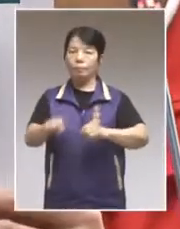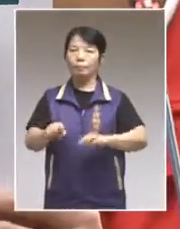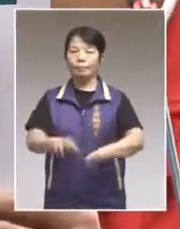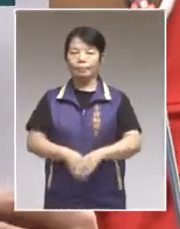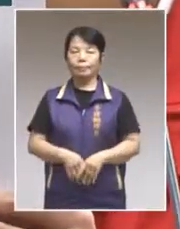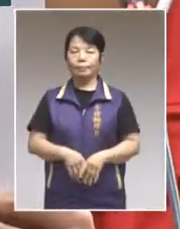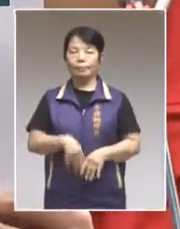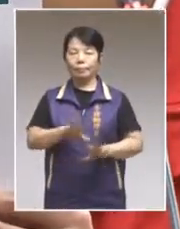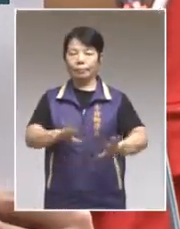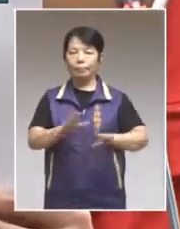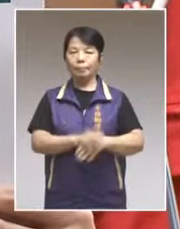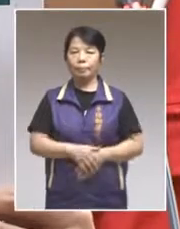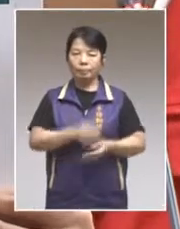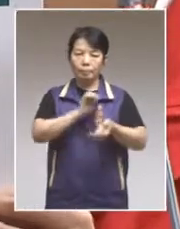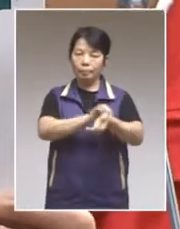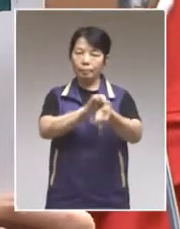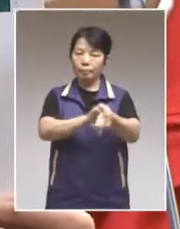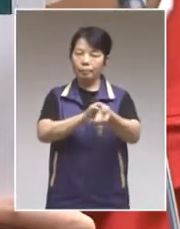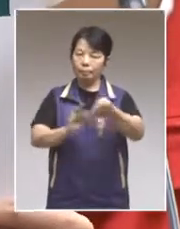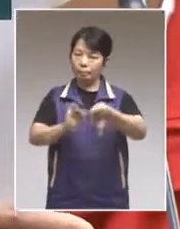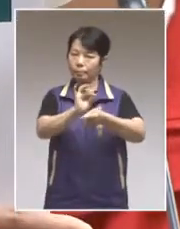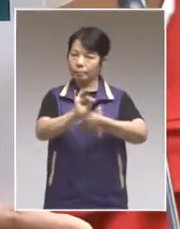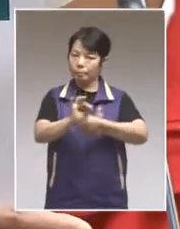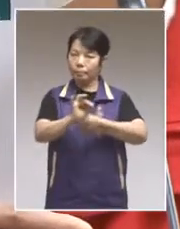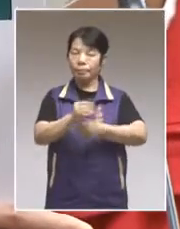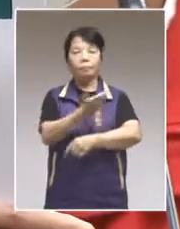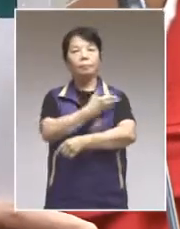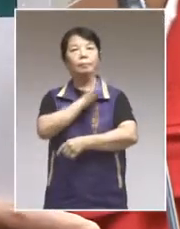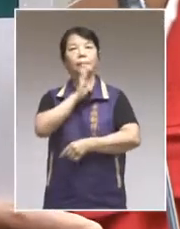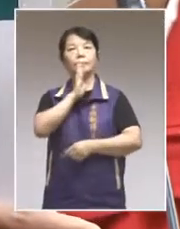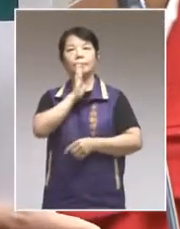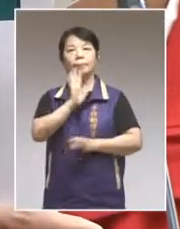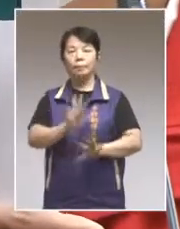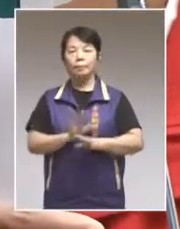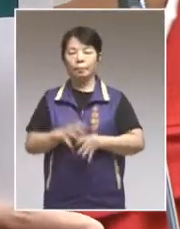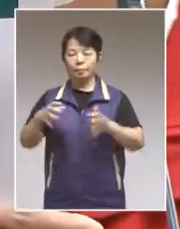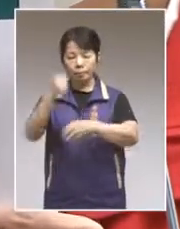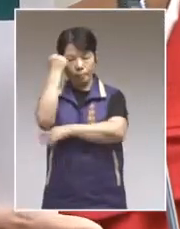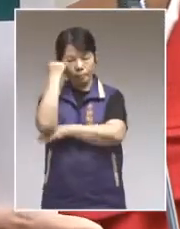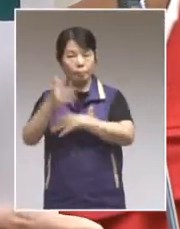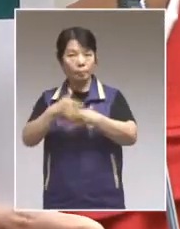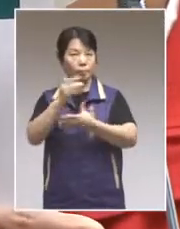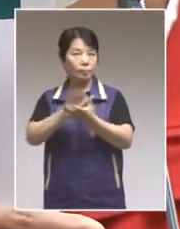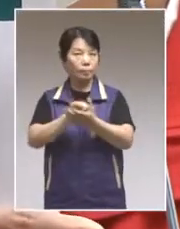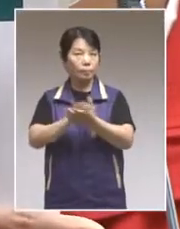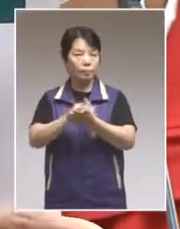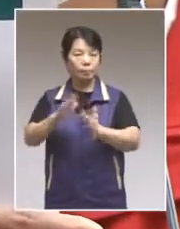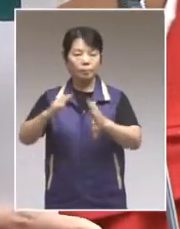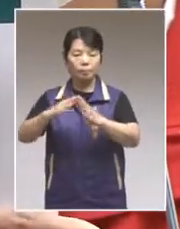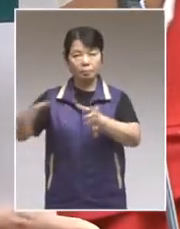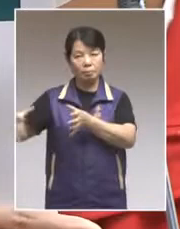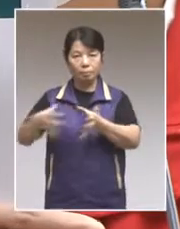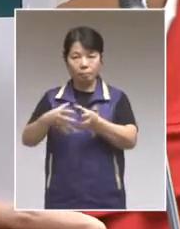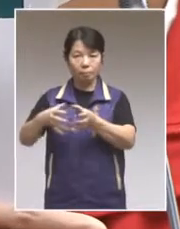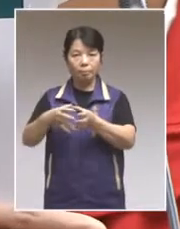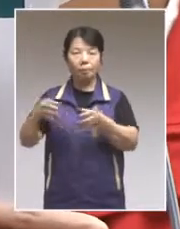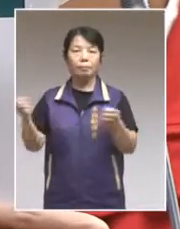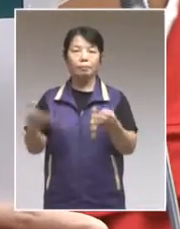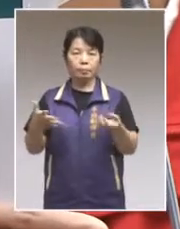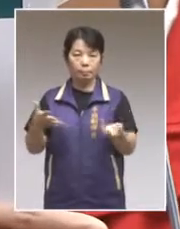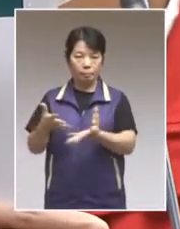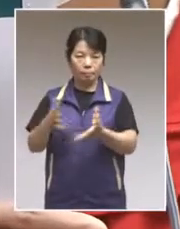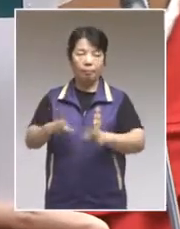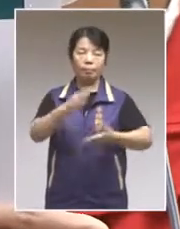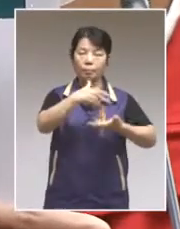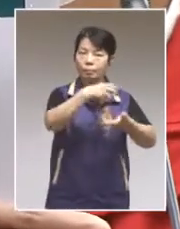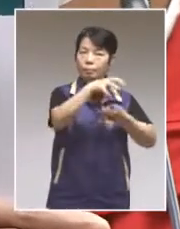出来说，因症就医的比例，不管是这个同住的亲友的家庭的群聚，或者是餐饮